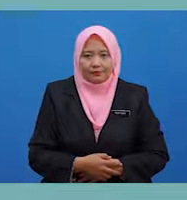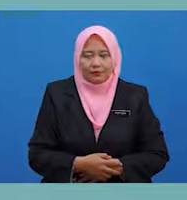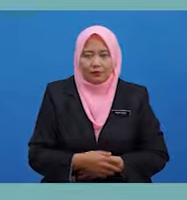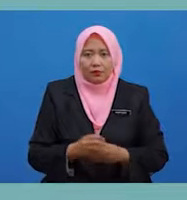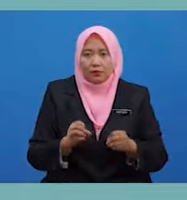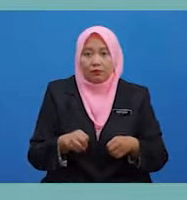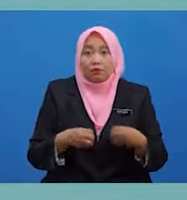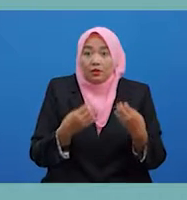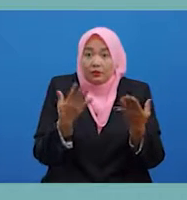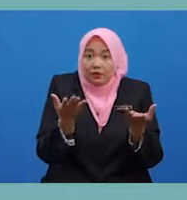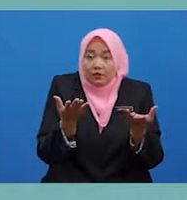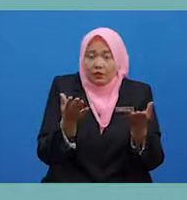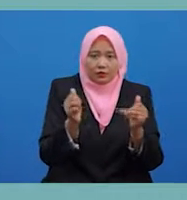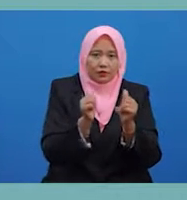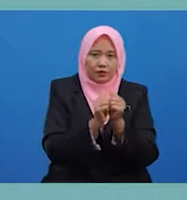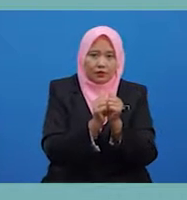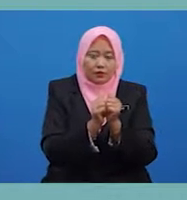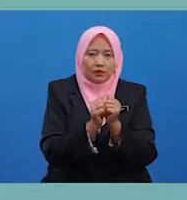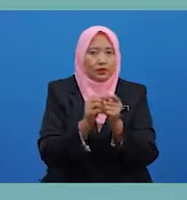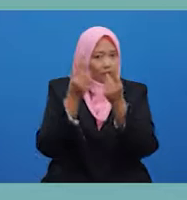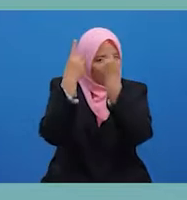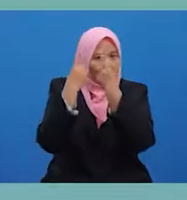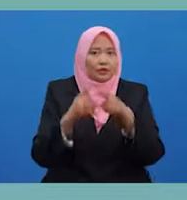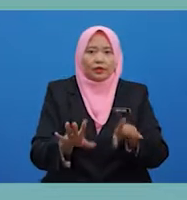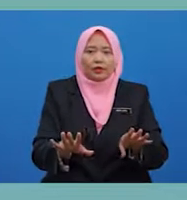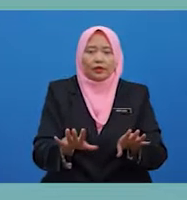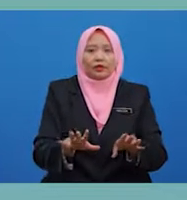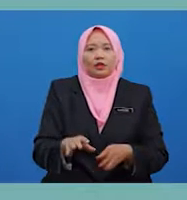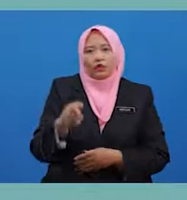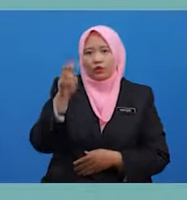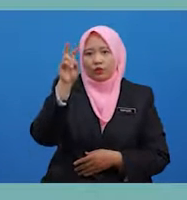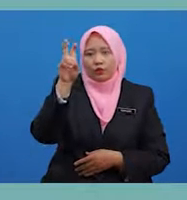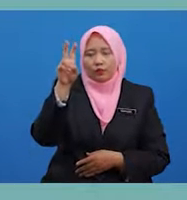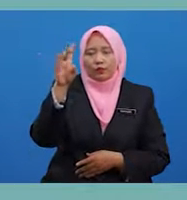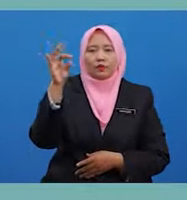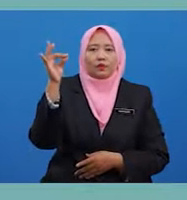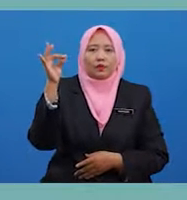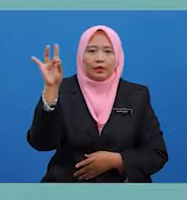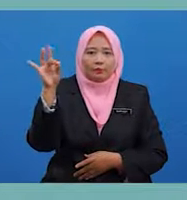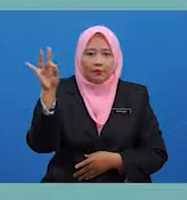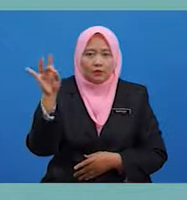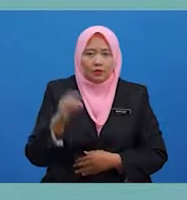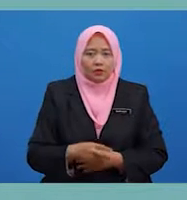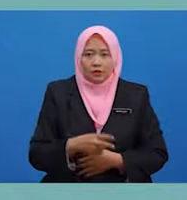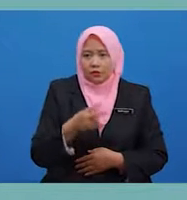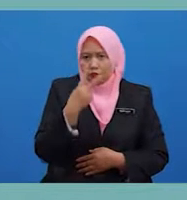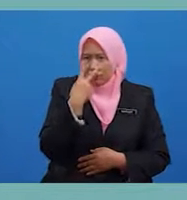Bagaimana pula dengan data untuk tahun 2018? Cuba kamu perhatikan betul-betul.